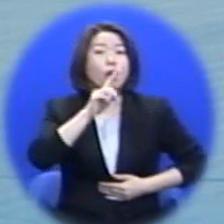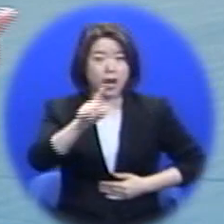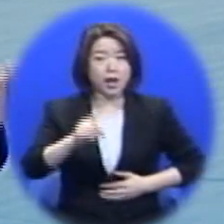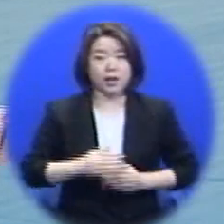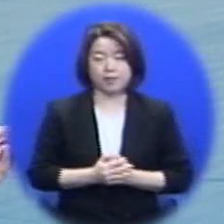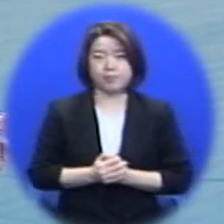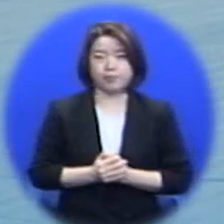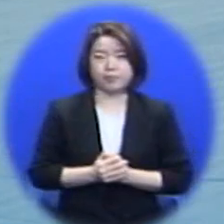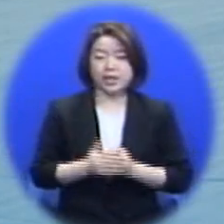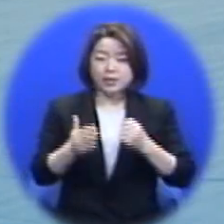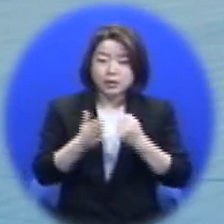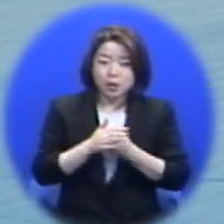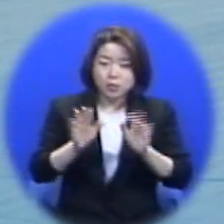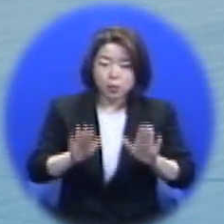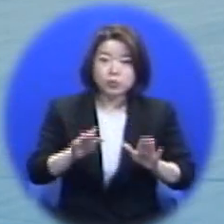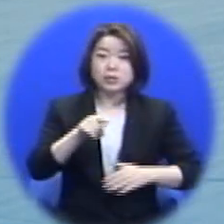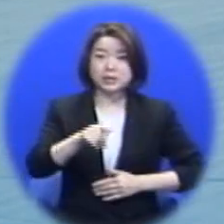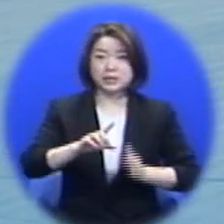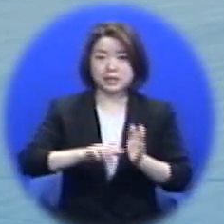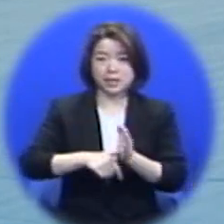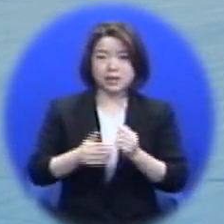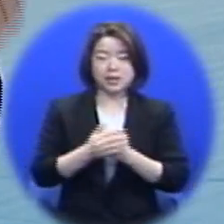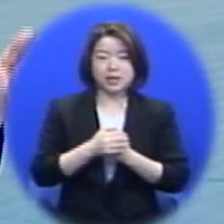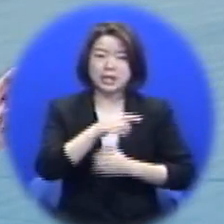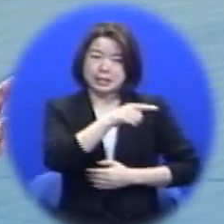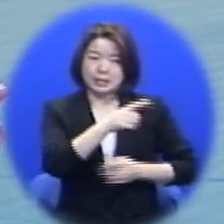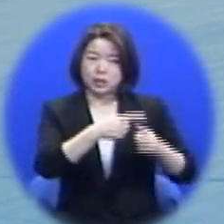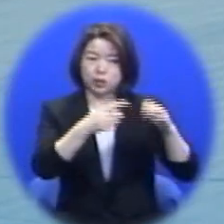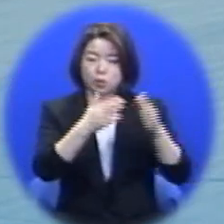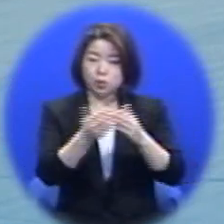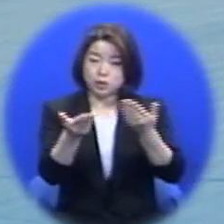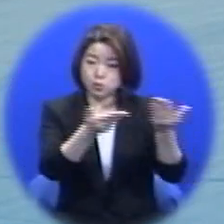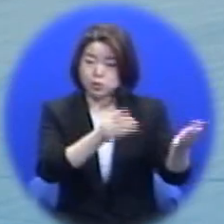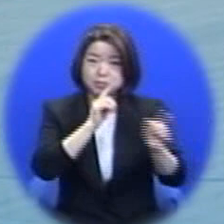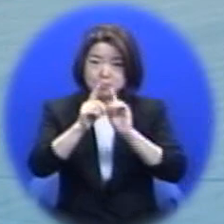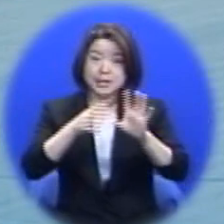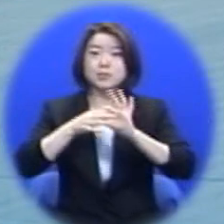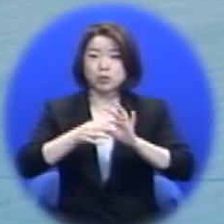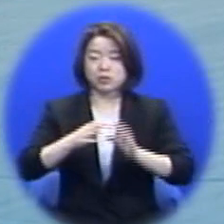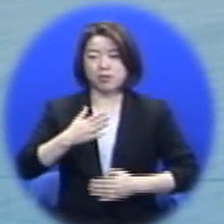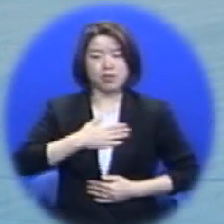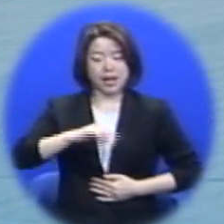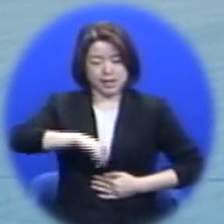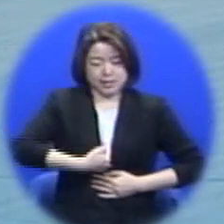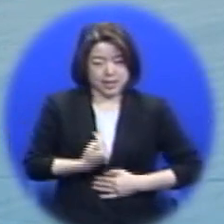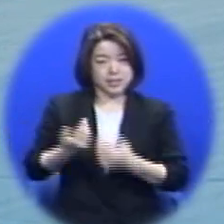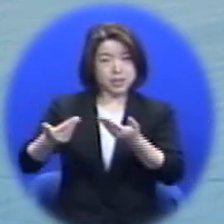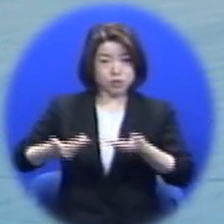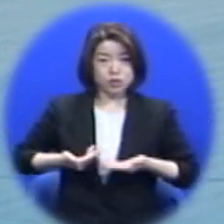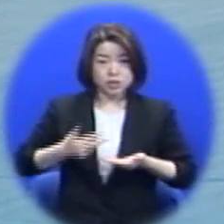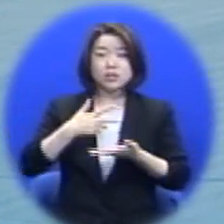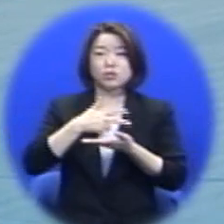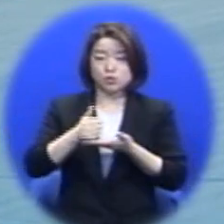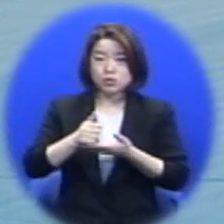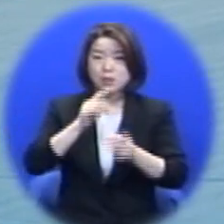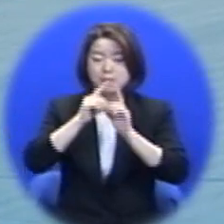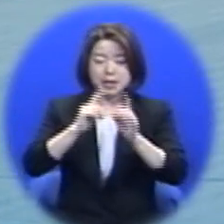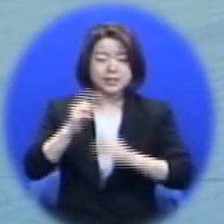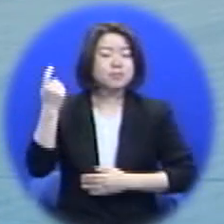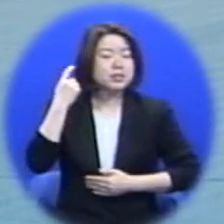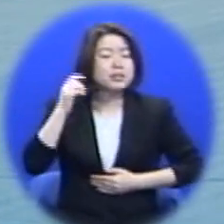오늘 이 시간 우리는 에베소 교회에 주시는 주님의 말씀을 통해서 우리 자신에게 주시는 주님의 말씀을 듣는